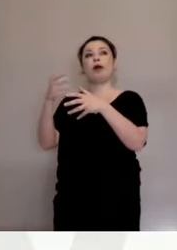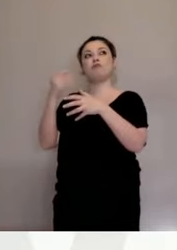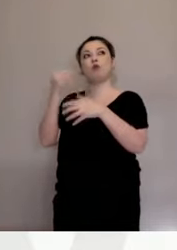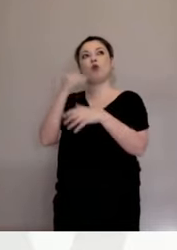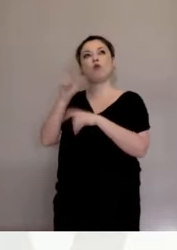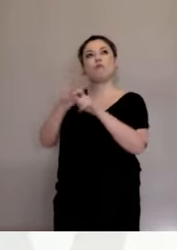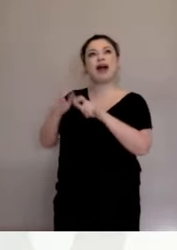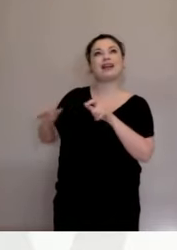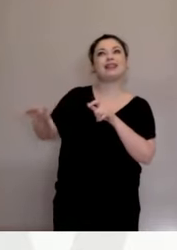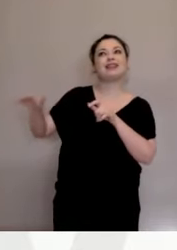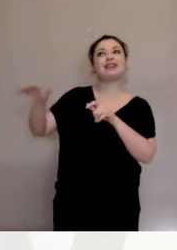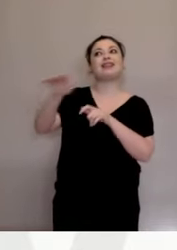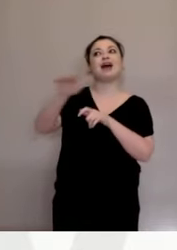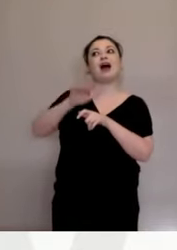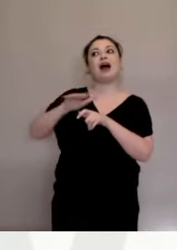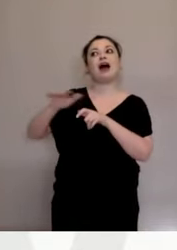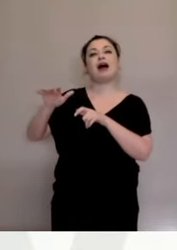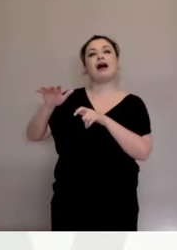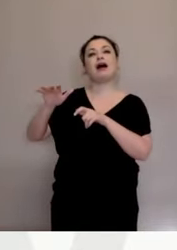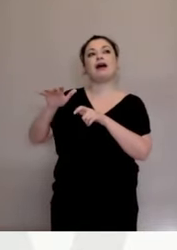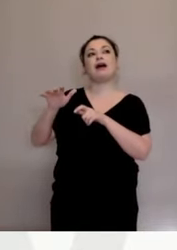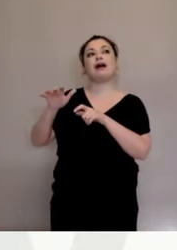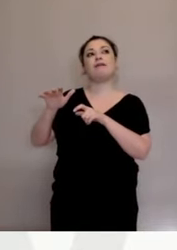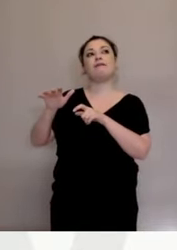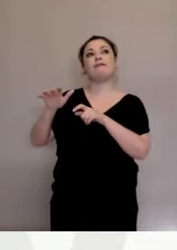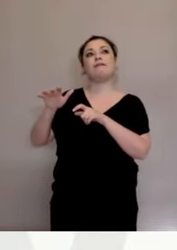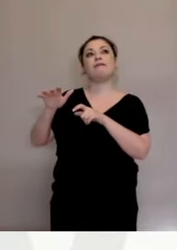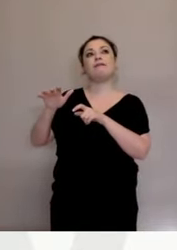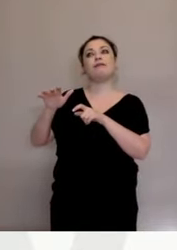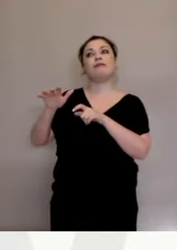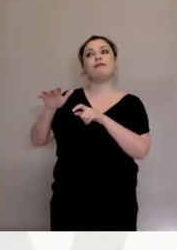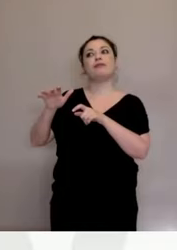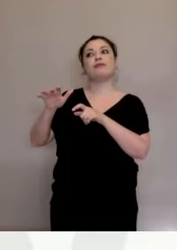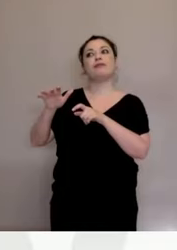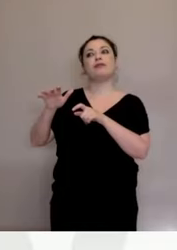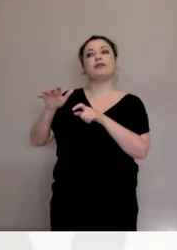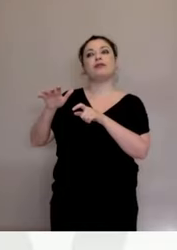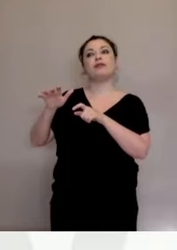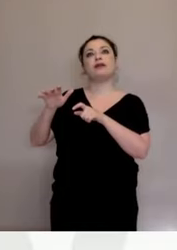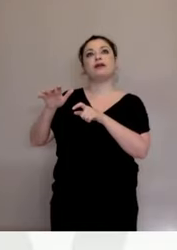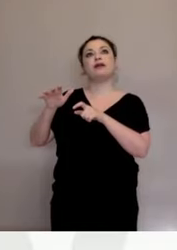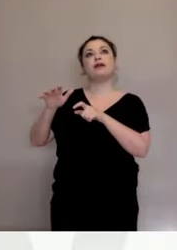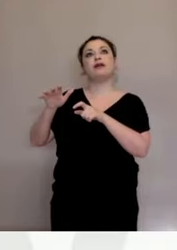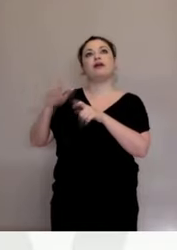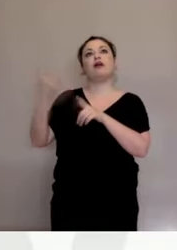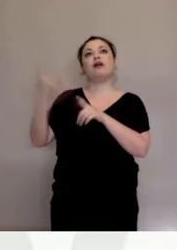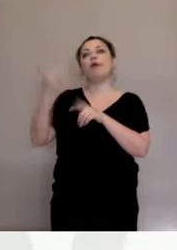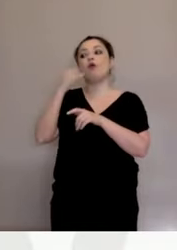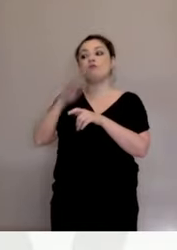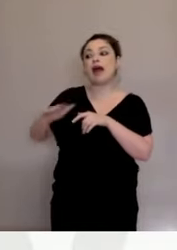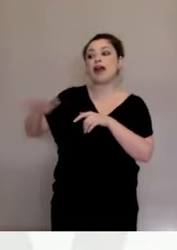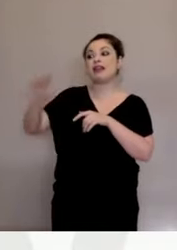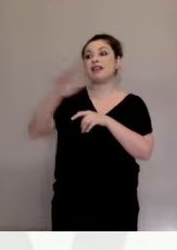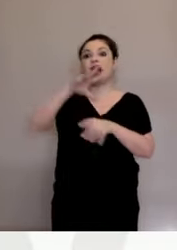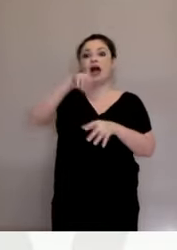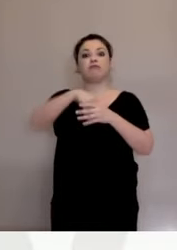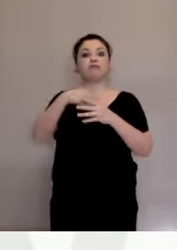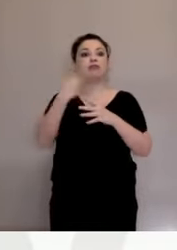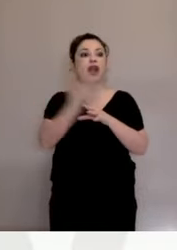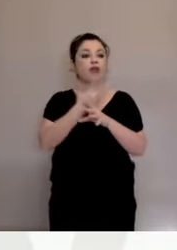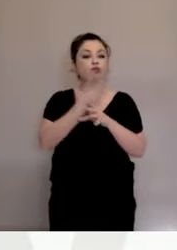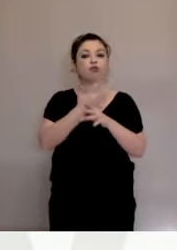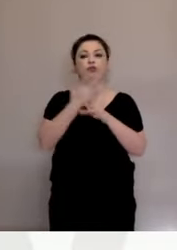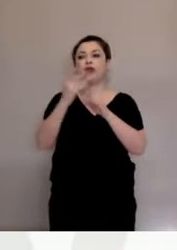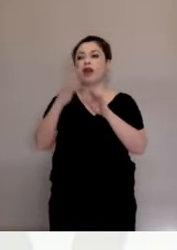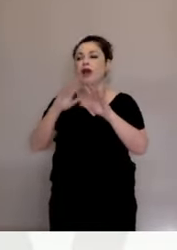non solo tutto il vivente, ma tutto, come dire, la natura, se volete, il mondo.